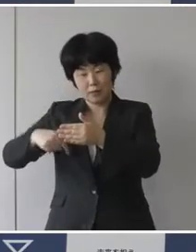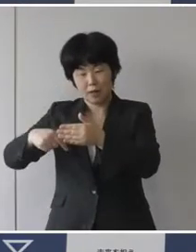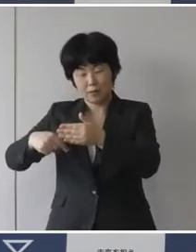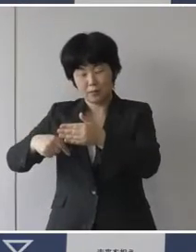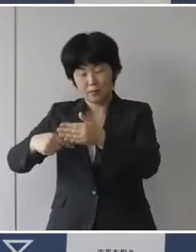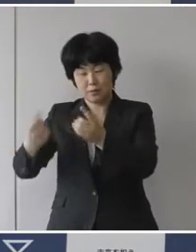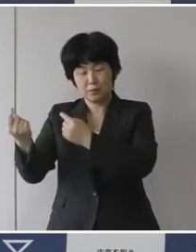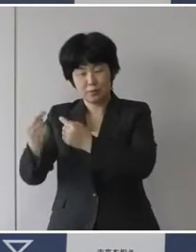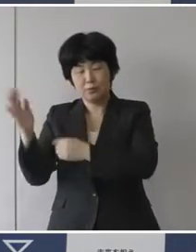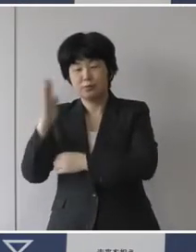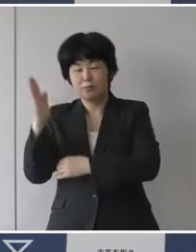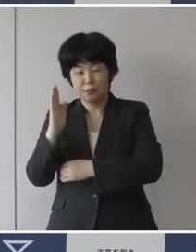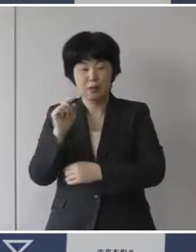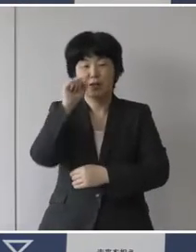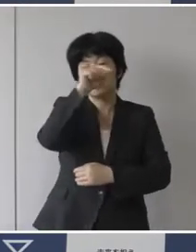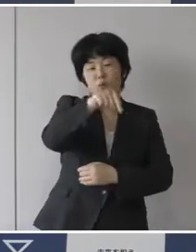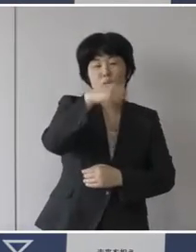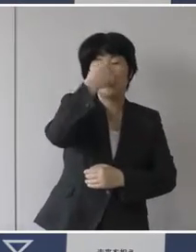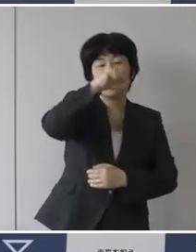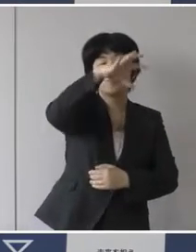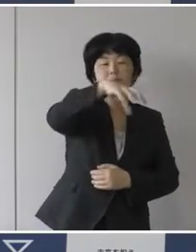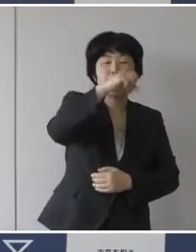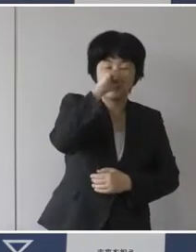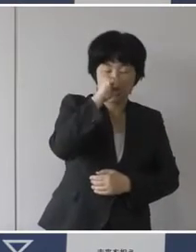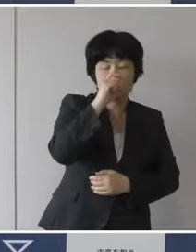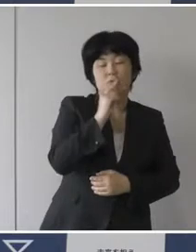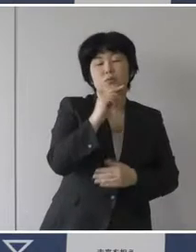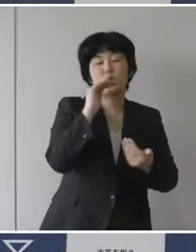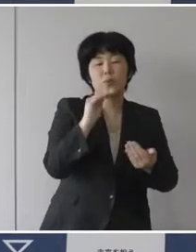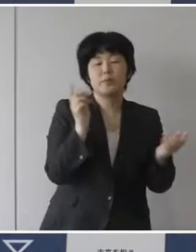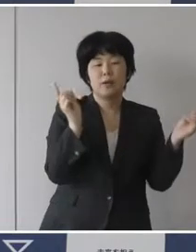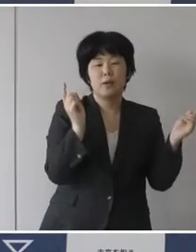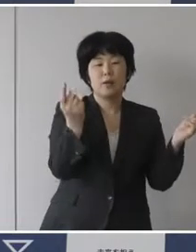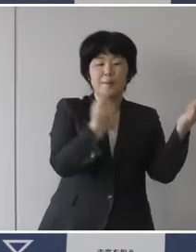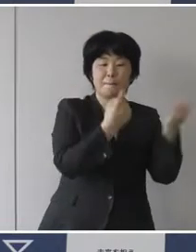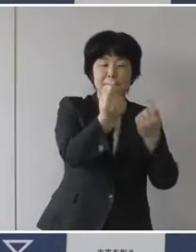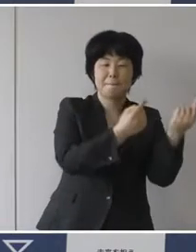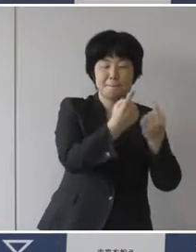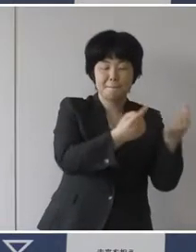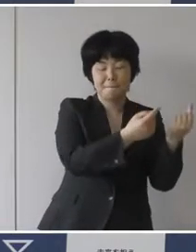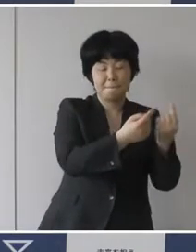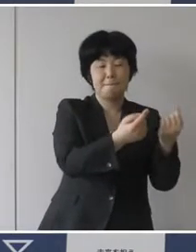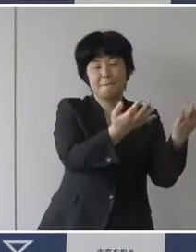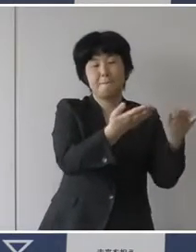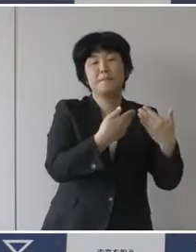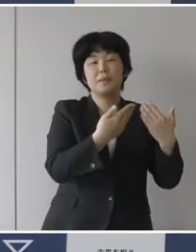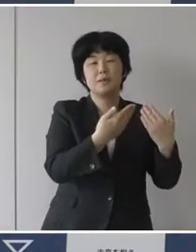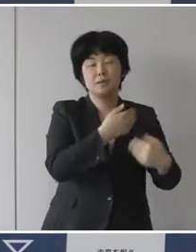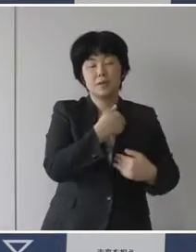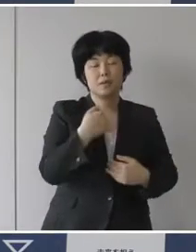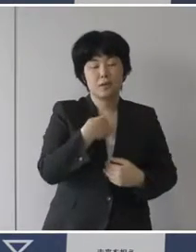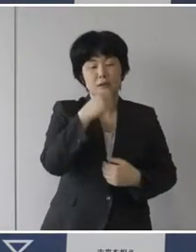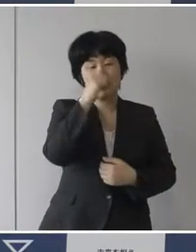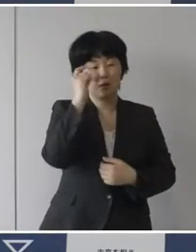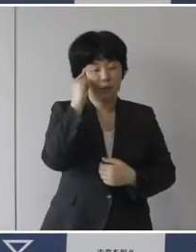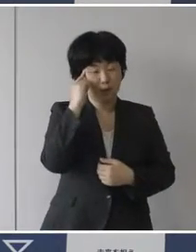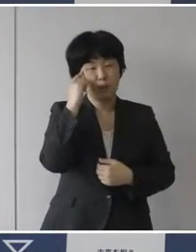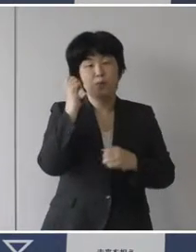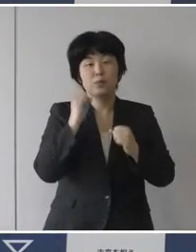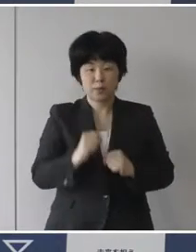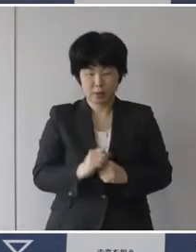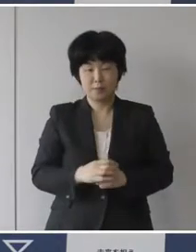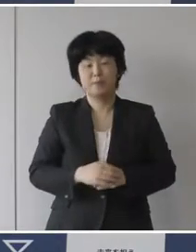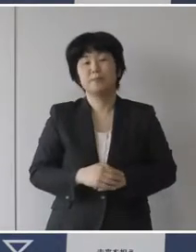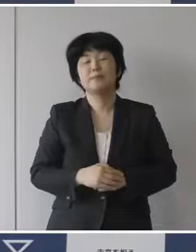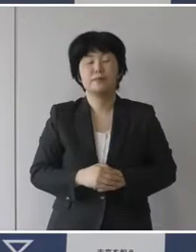心というような気持ちもあったのかもしれませんが、そういった特性で利用が割と下がらなかった